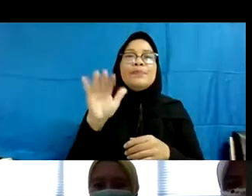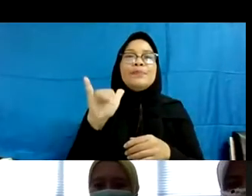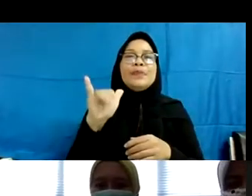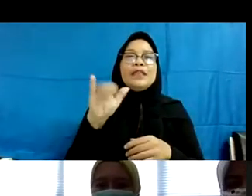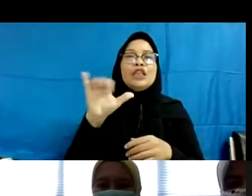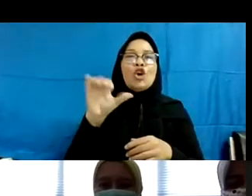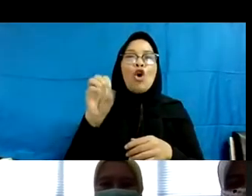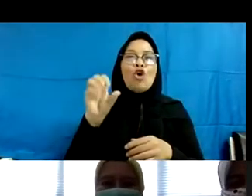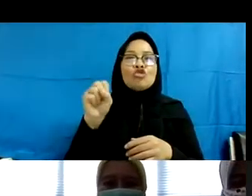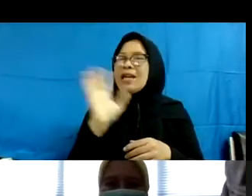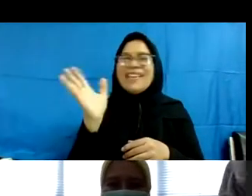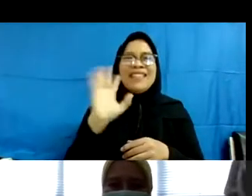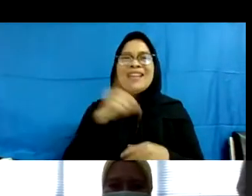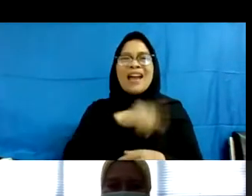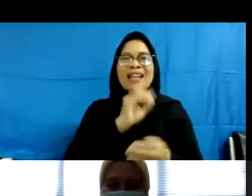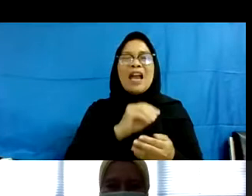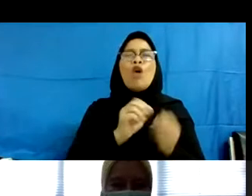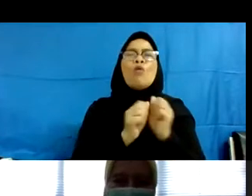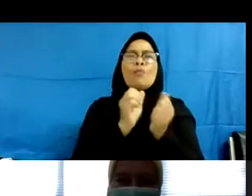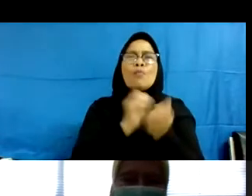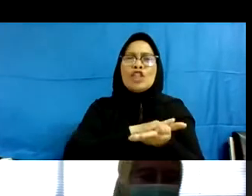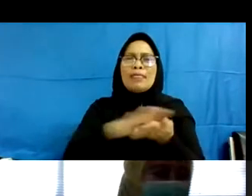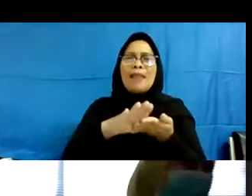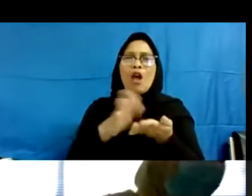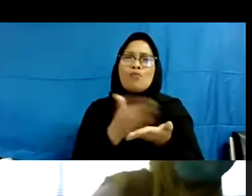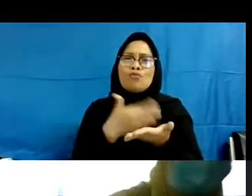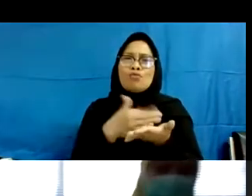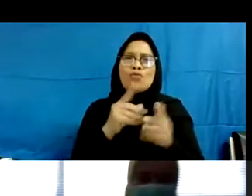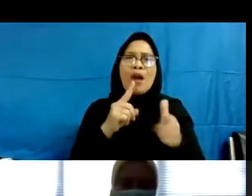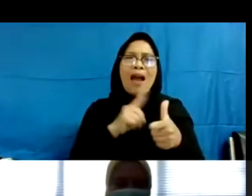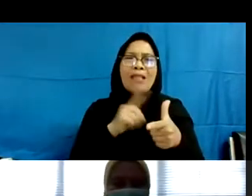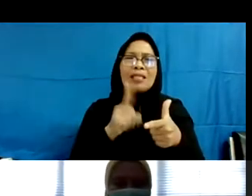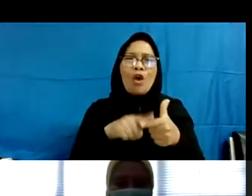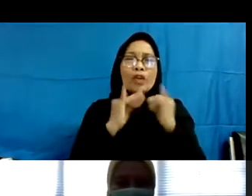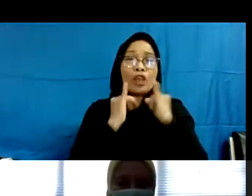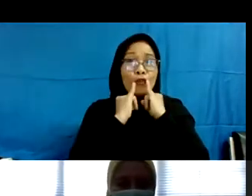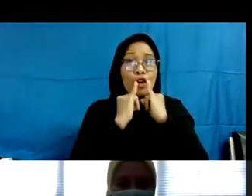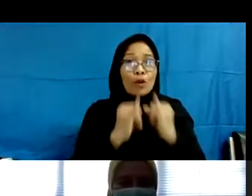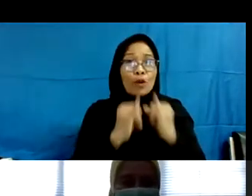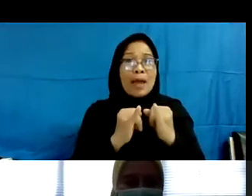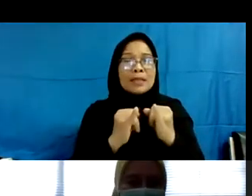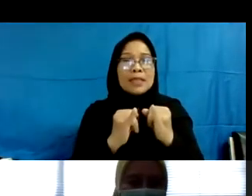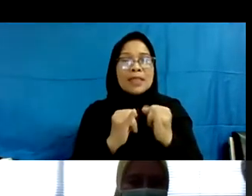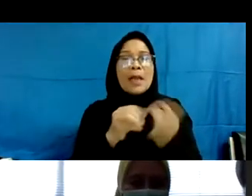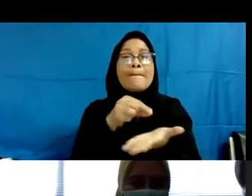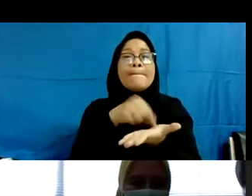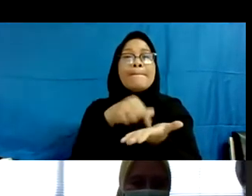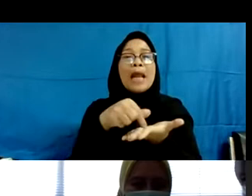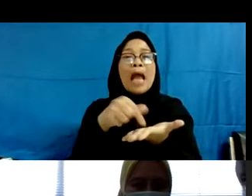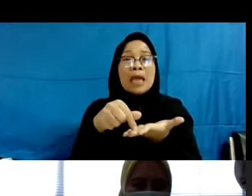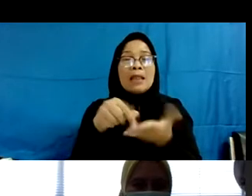mencetak buku atau informasi atau apapun dalam bentuk Braille, tapi juga bagaimana